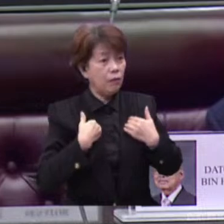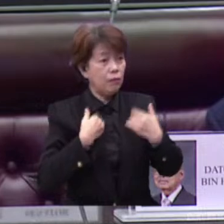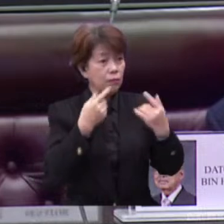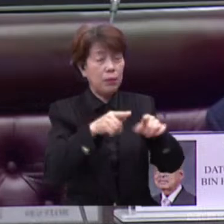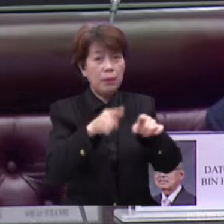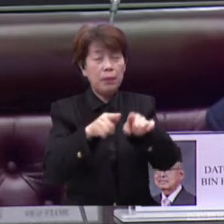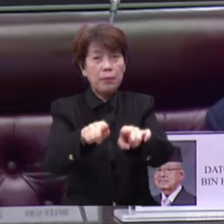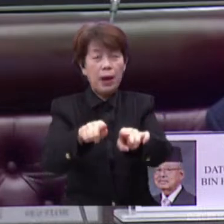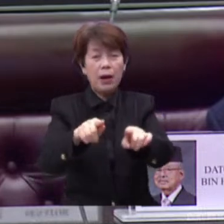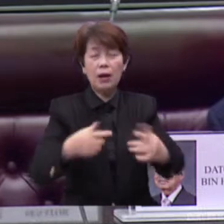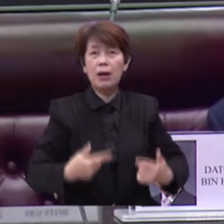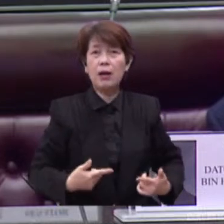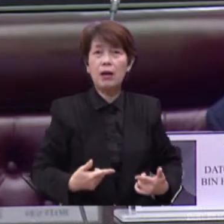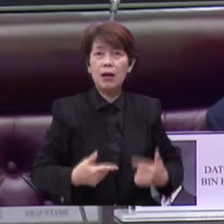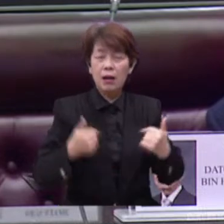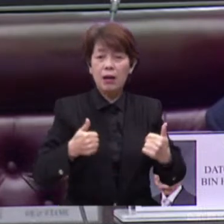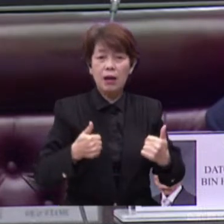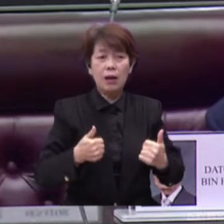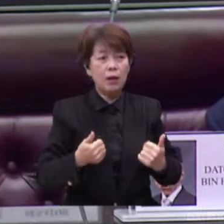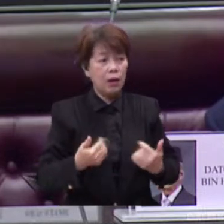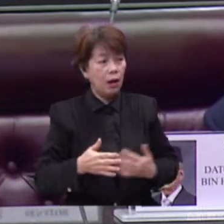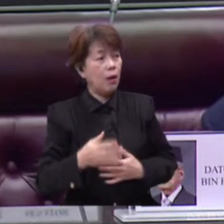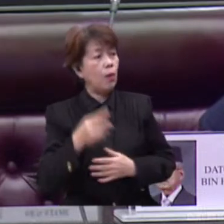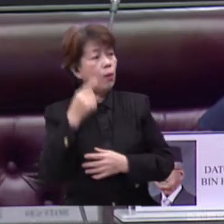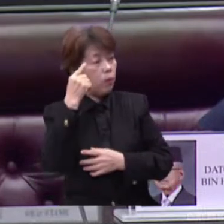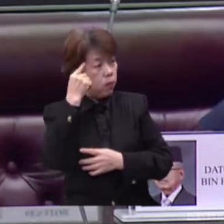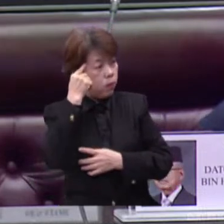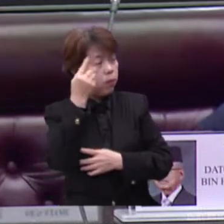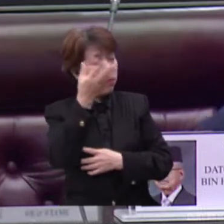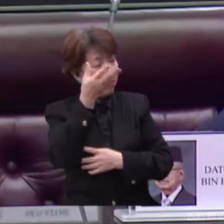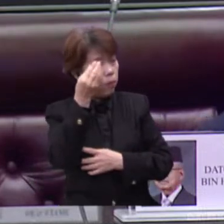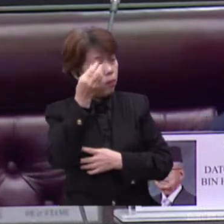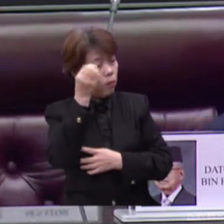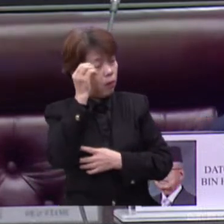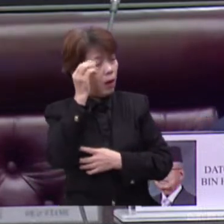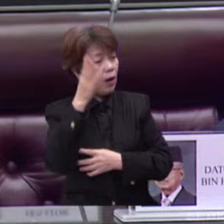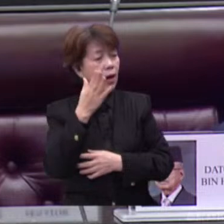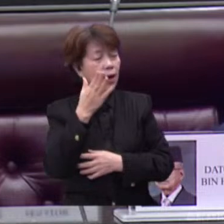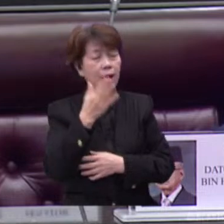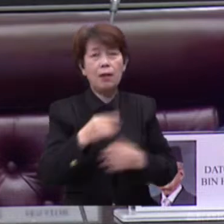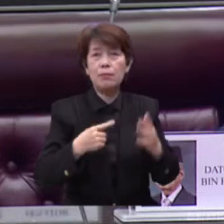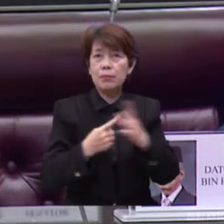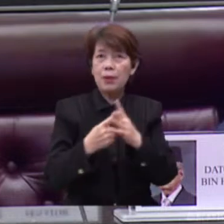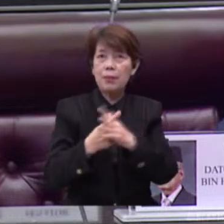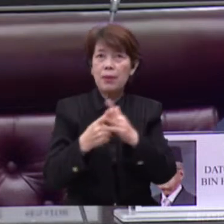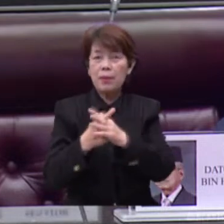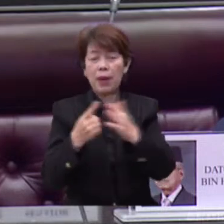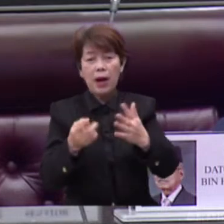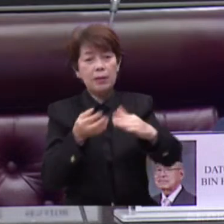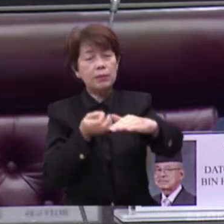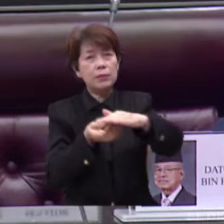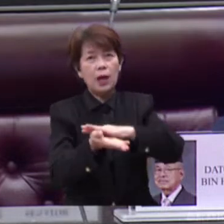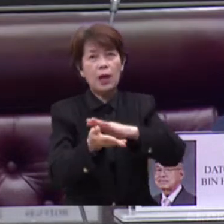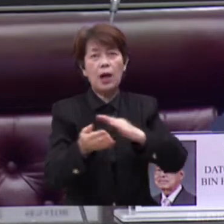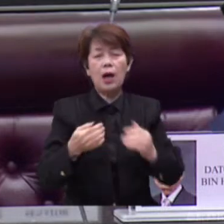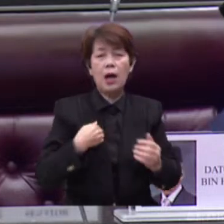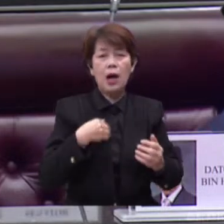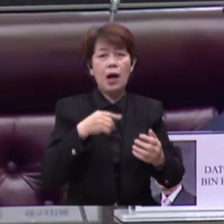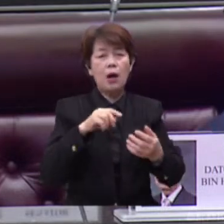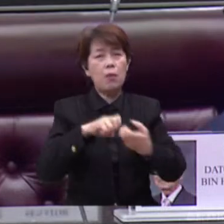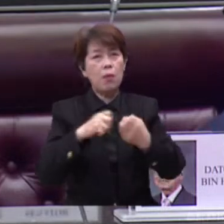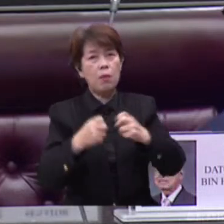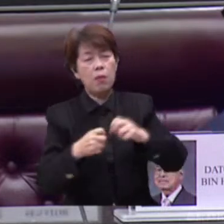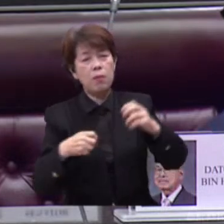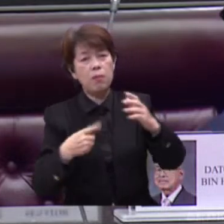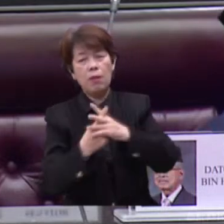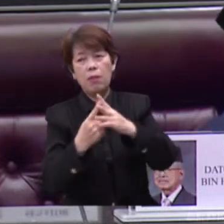lepas tidak lagi menjadi presiden dan didapat di ada isu-isi bersangkutan presiden